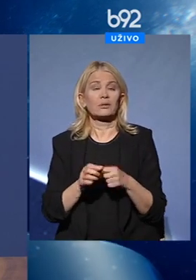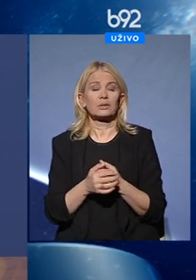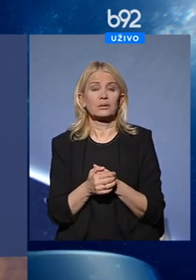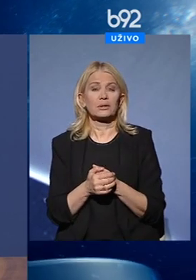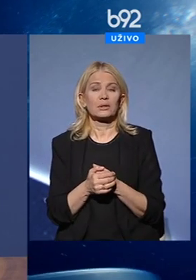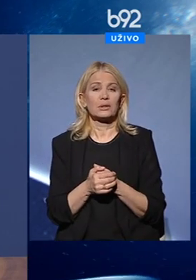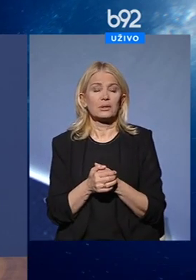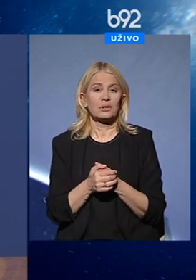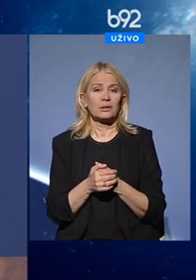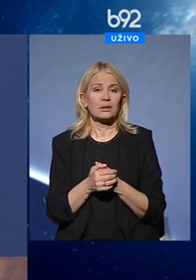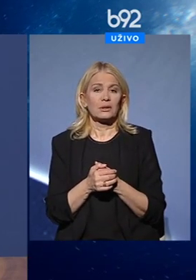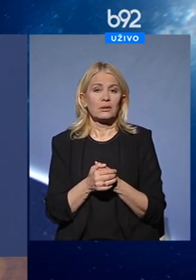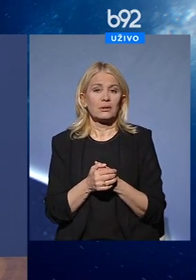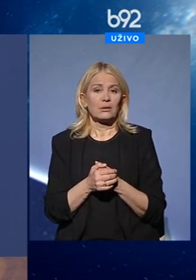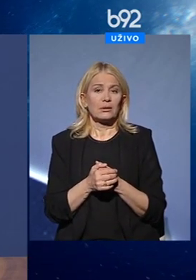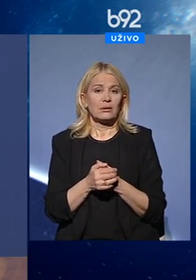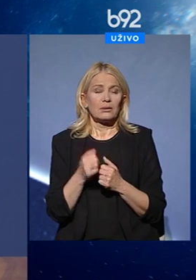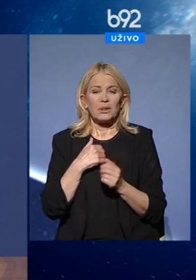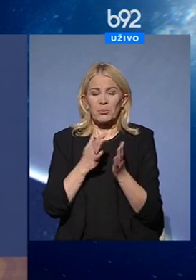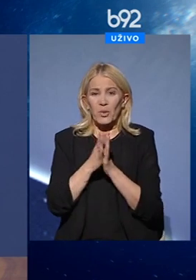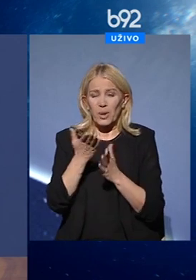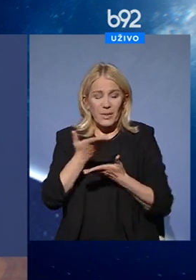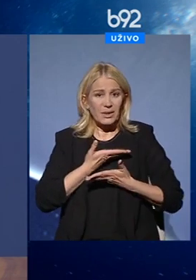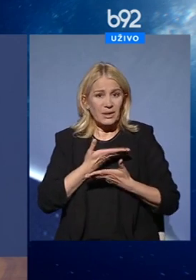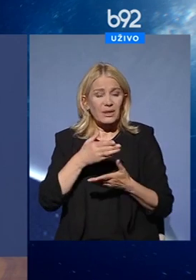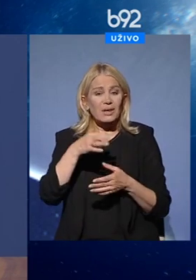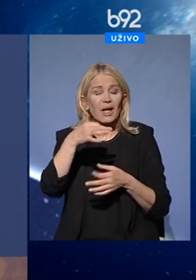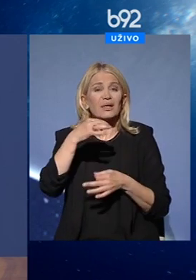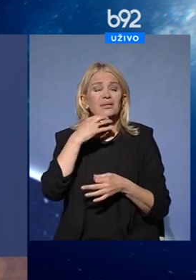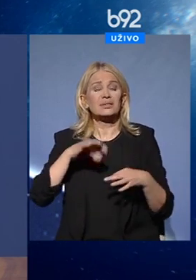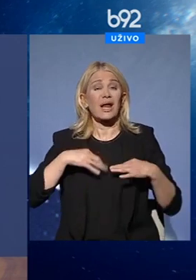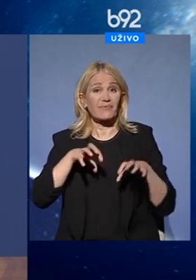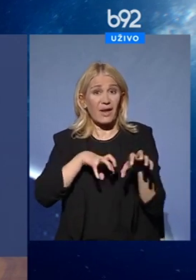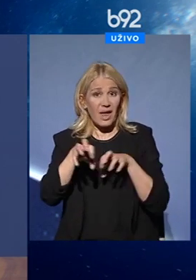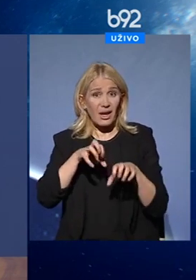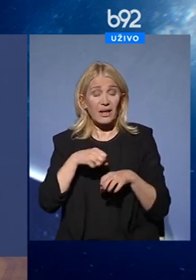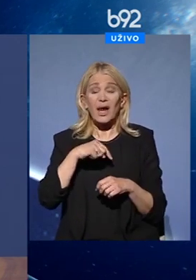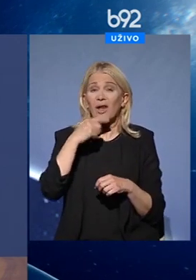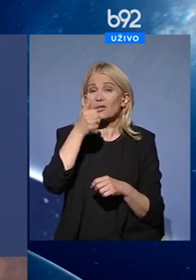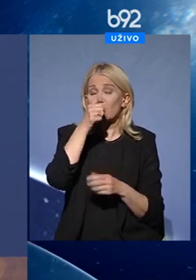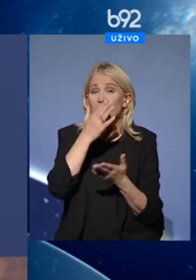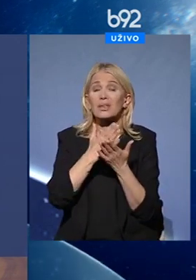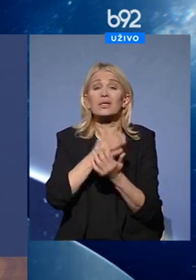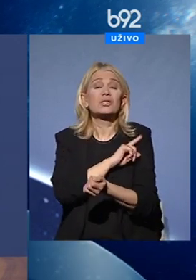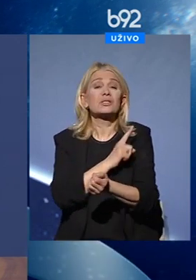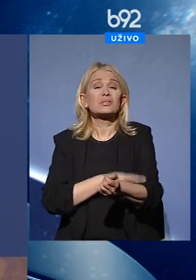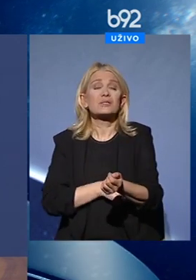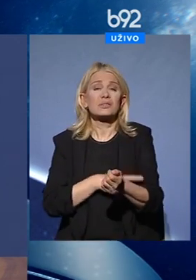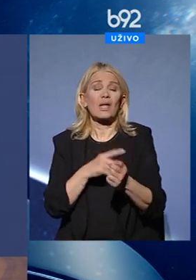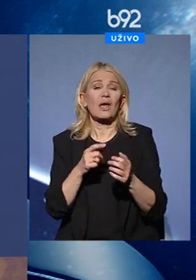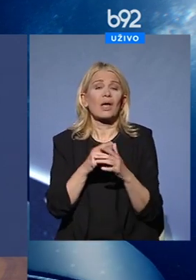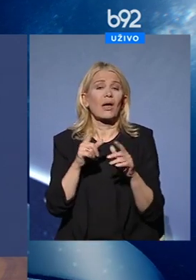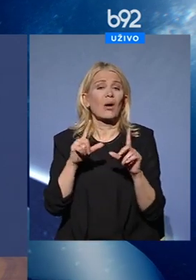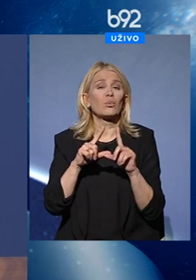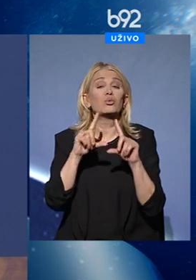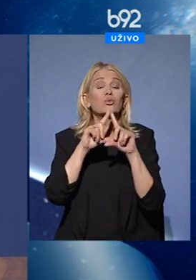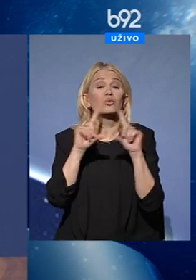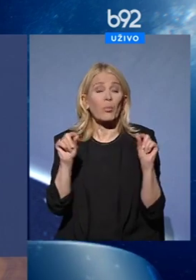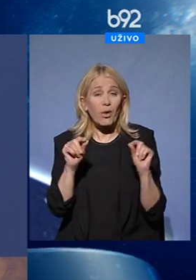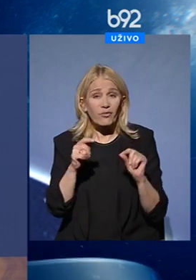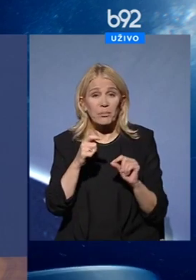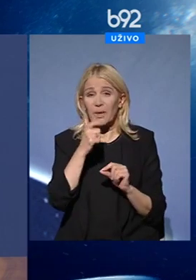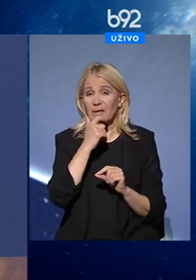na koronavirus, ja ću moliti samo da mi dostavite zdravstvene radnike, a ja ću vam reći što se tiče stanja u domovima